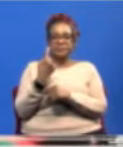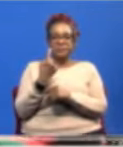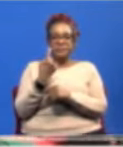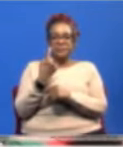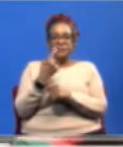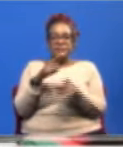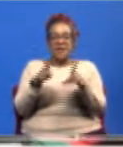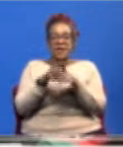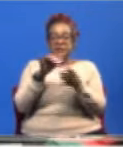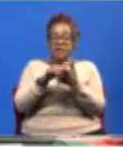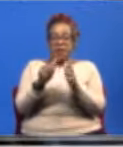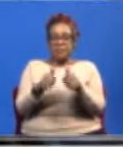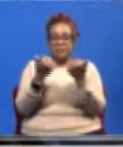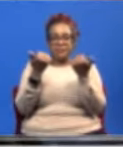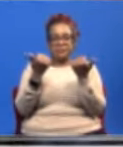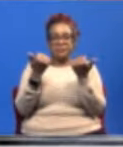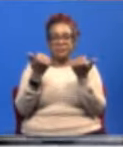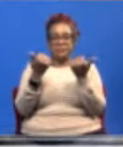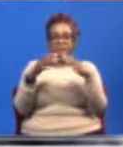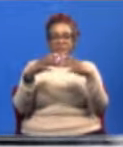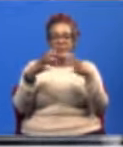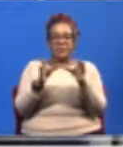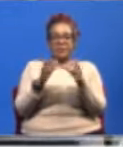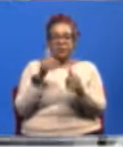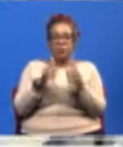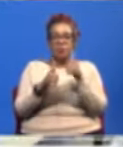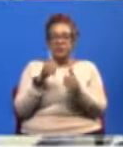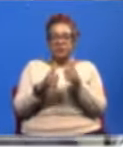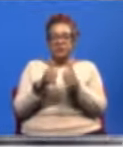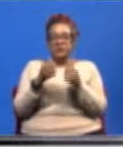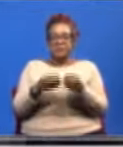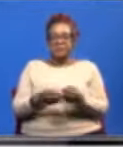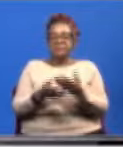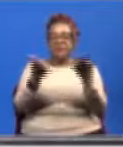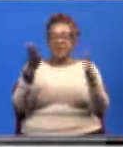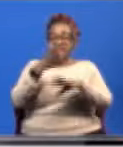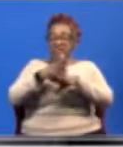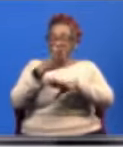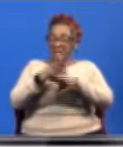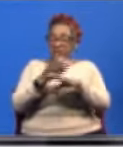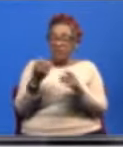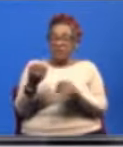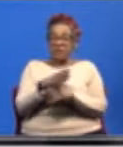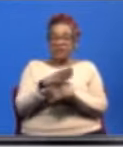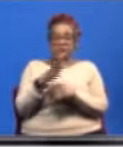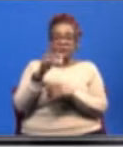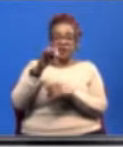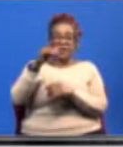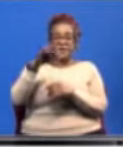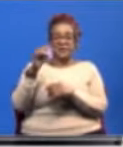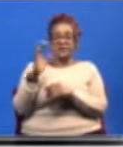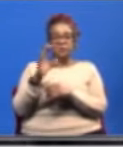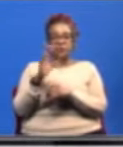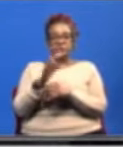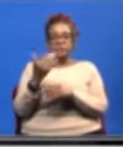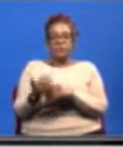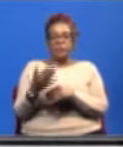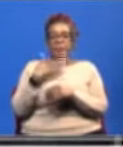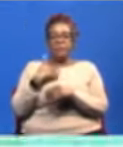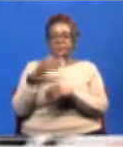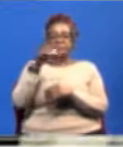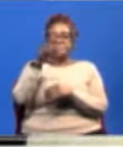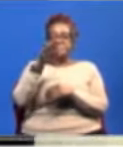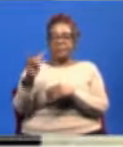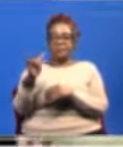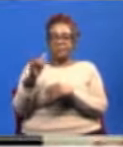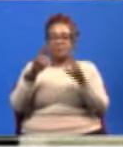haya yakijiri, kampuni inayohusishwa na usambazaji wa mbolea gushi Kel Chemicals inataka DCI kuchunguza waziri